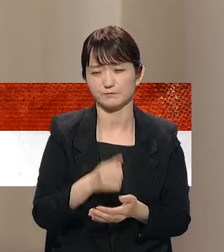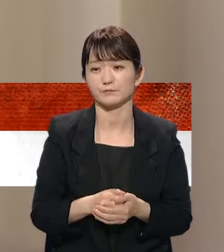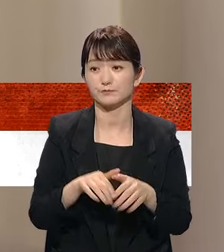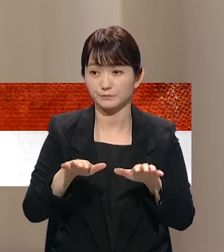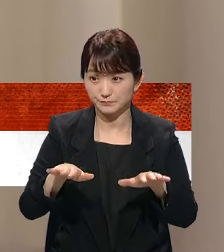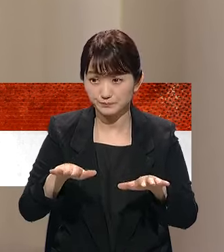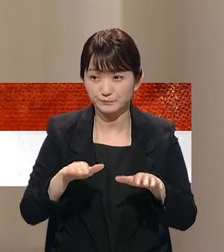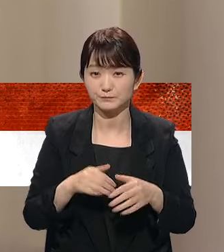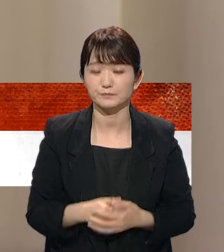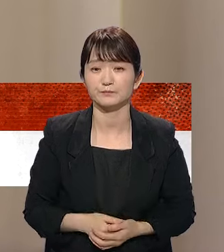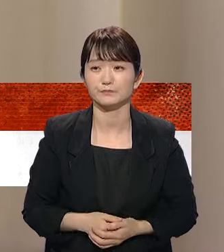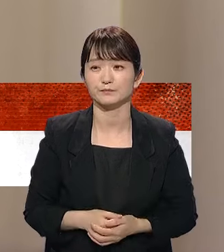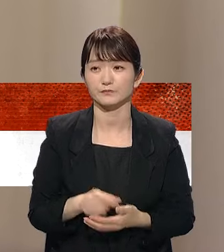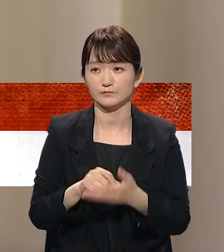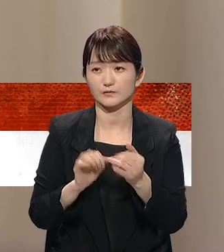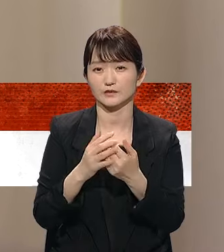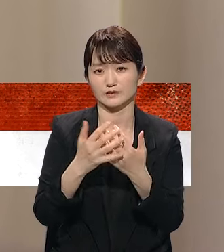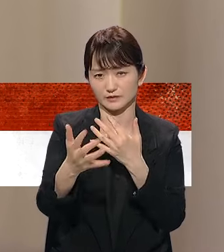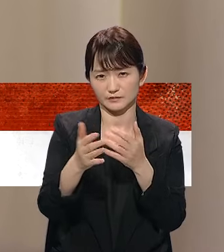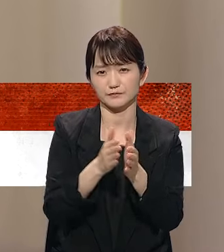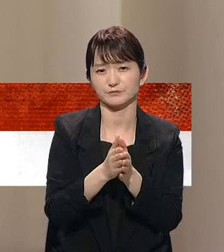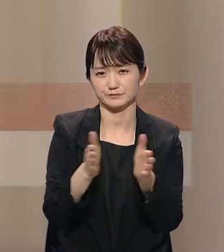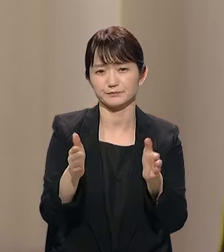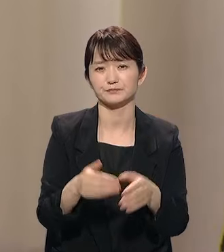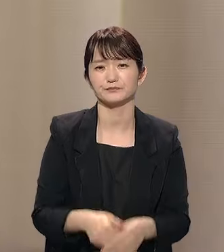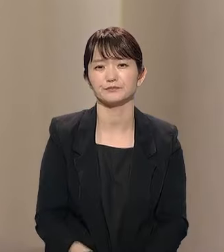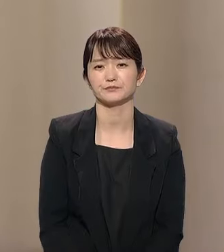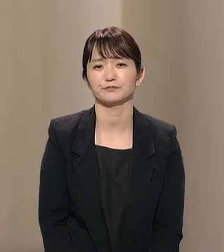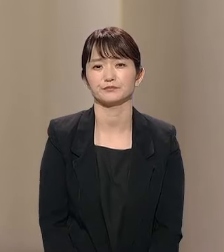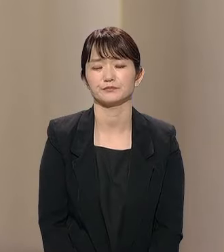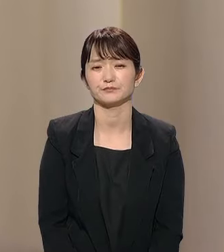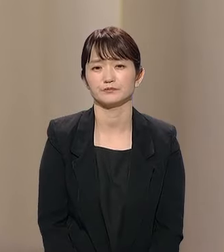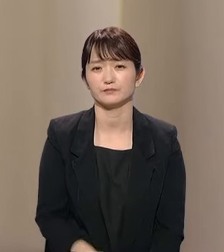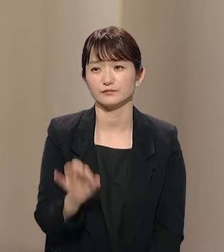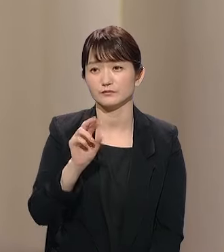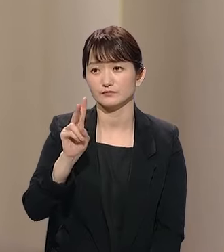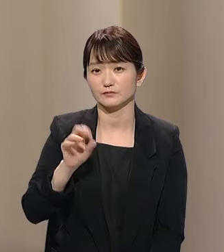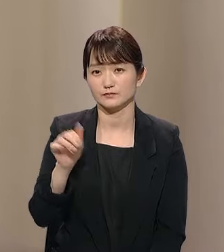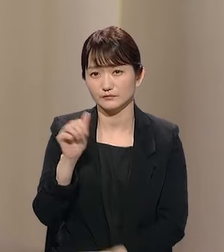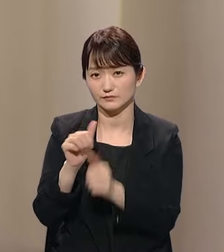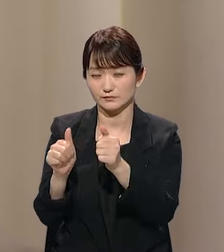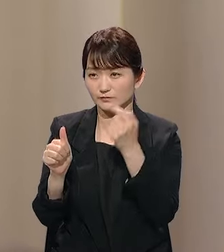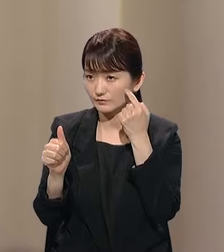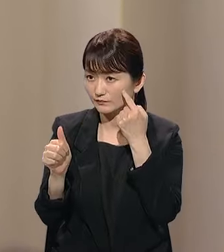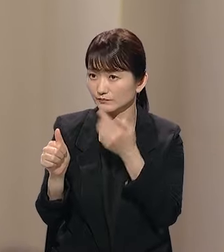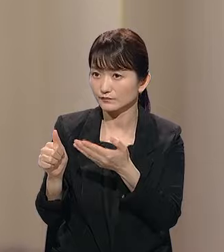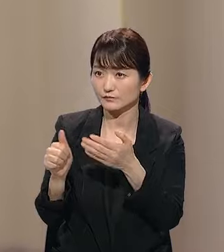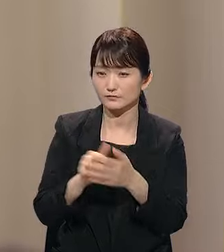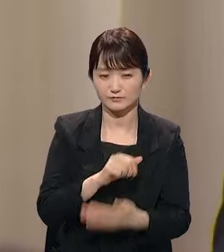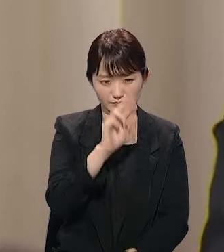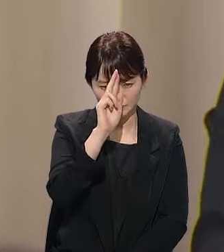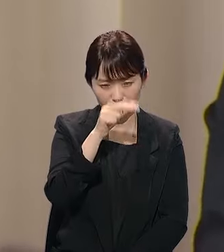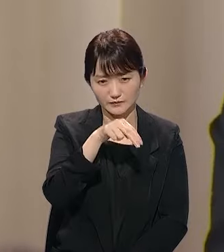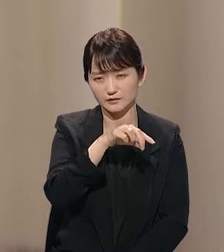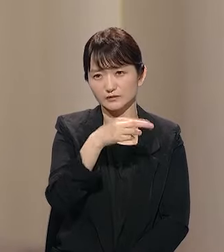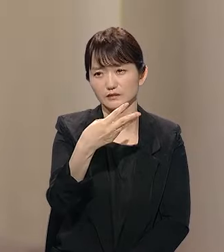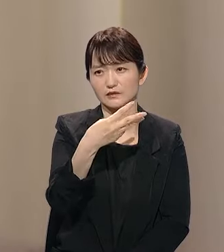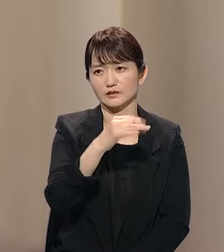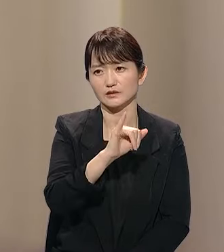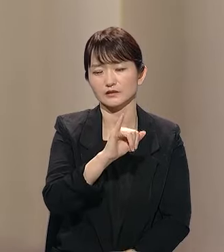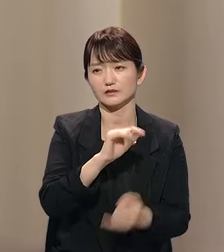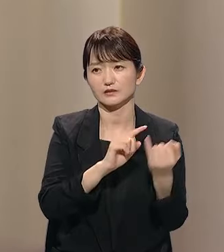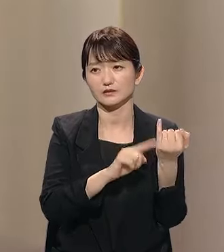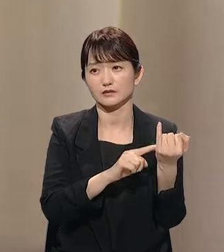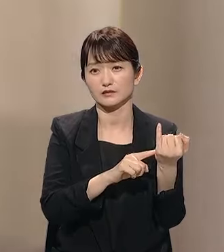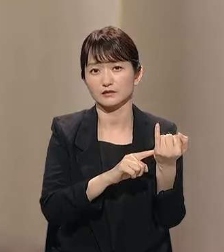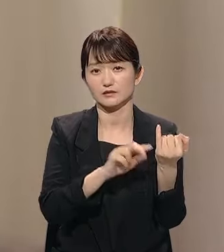오늘 이렇게 시작을 한 거예요 자 양변호사 어 박세리 씨가 LPGA에서 막 우승할 때도